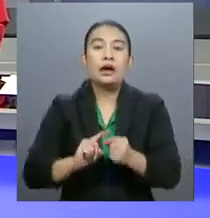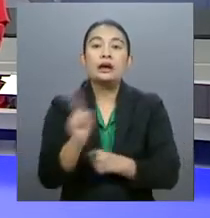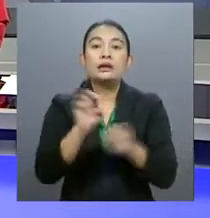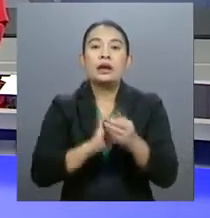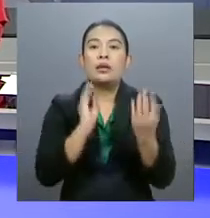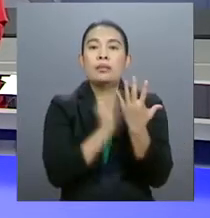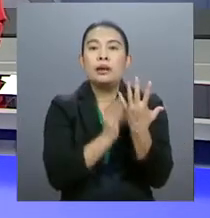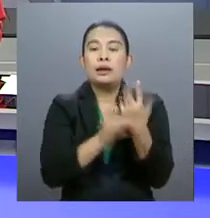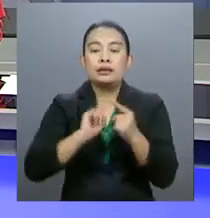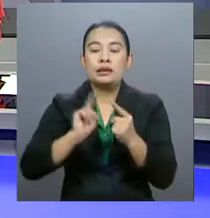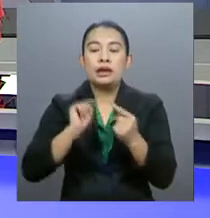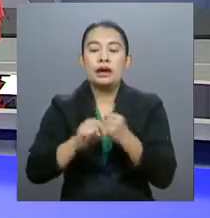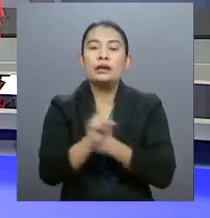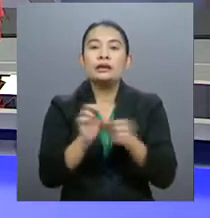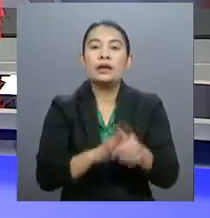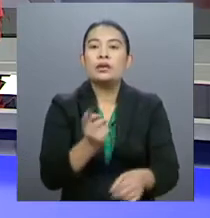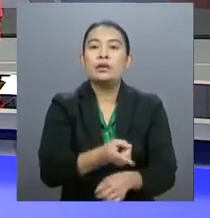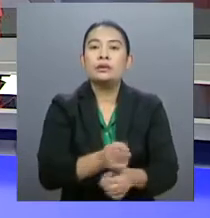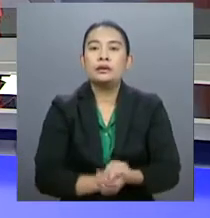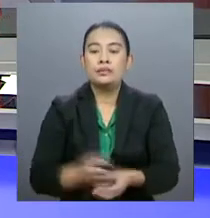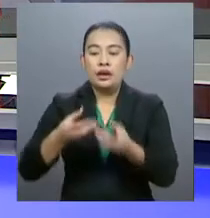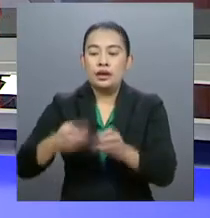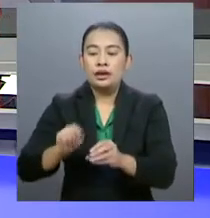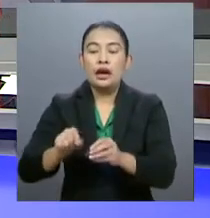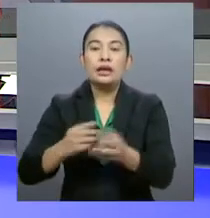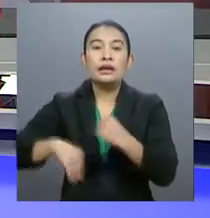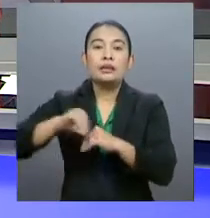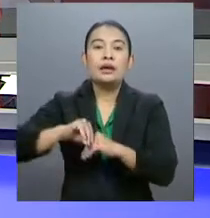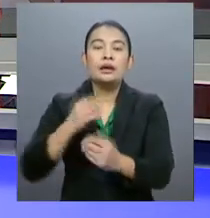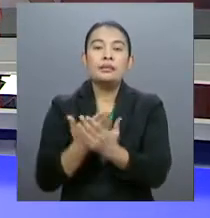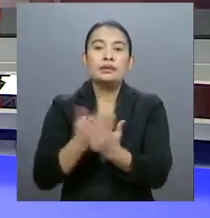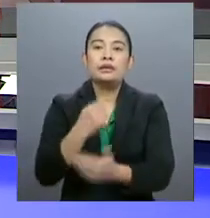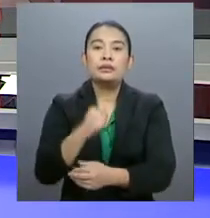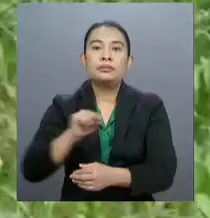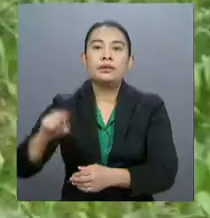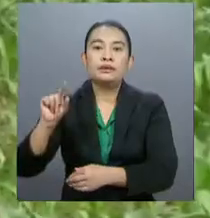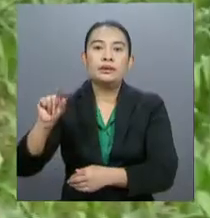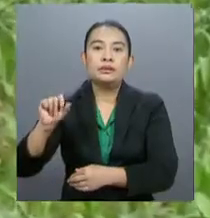งตัวยกเว้นไข่ไก่ค่ะที่ปรับราคาขึ้นฟองละ10ถึง20สตางค์ค่ะ